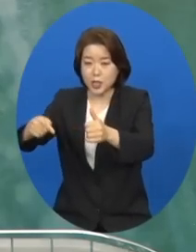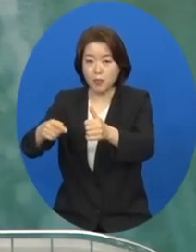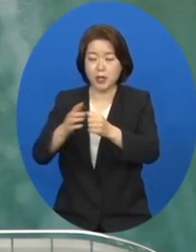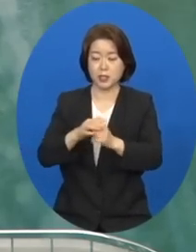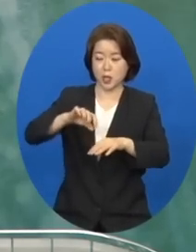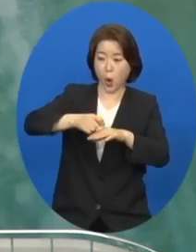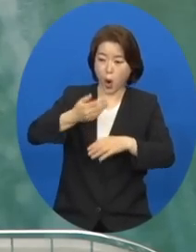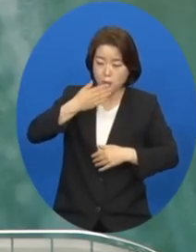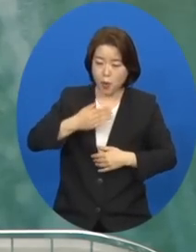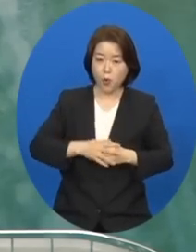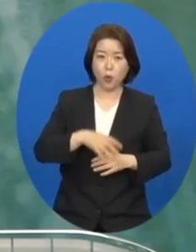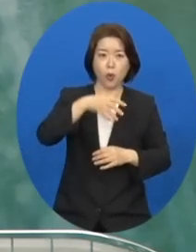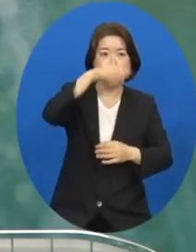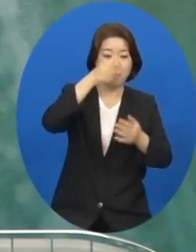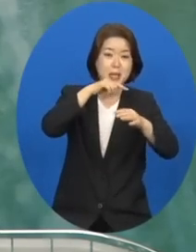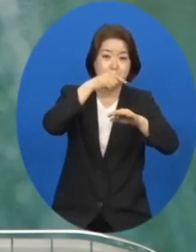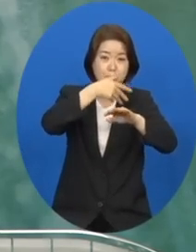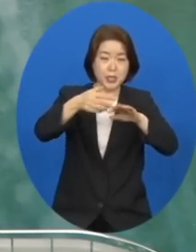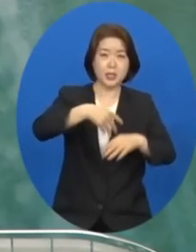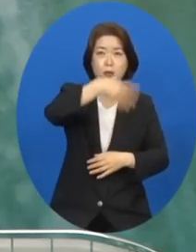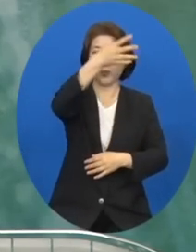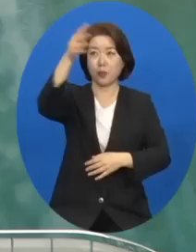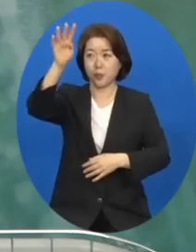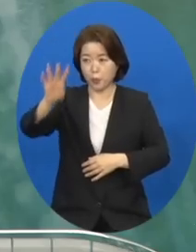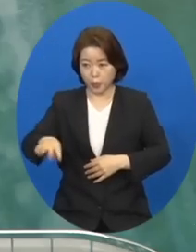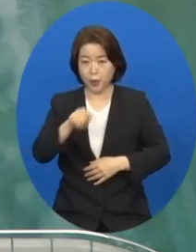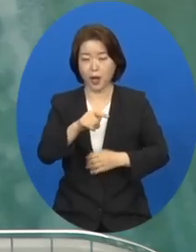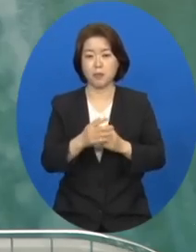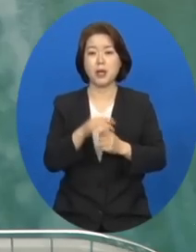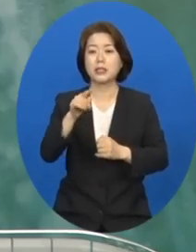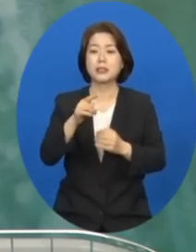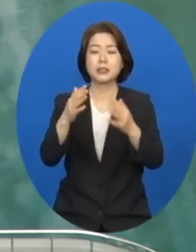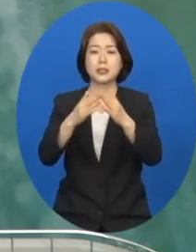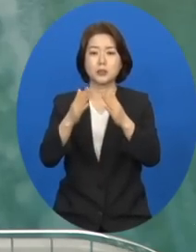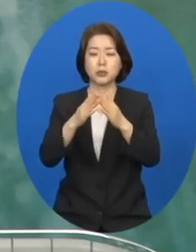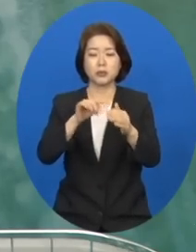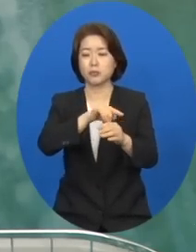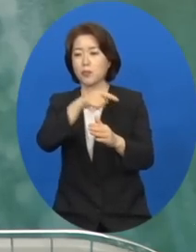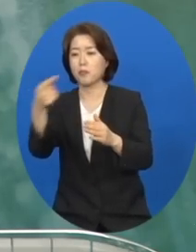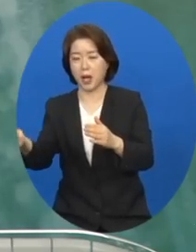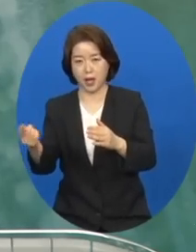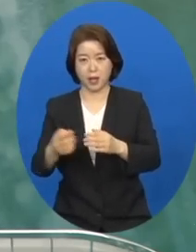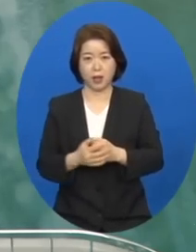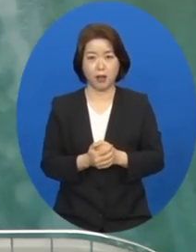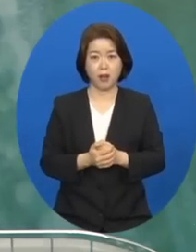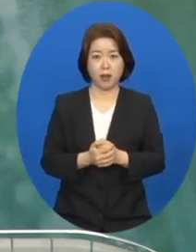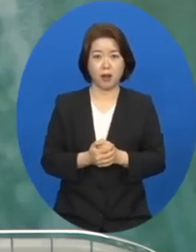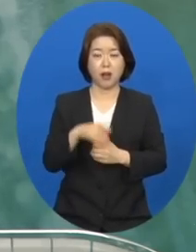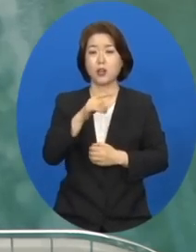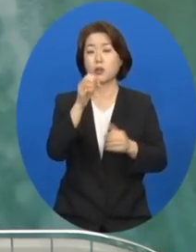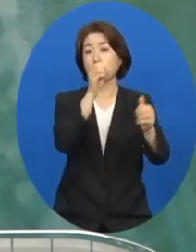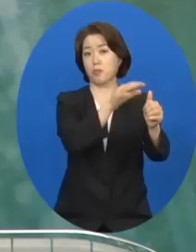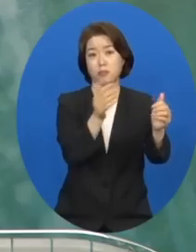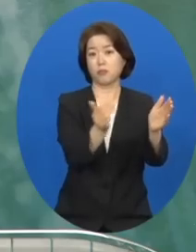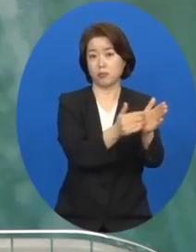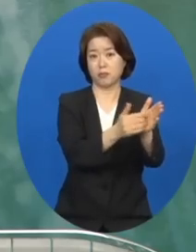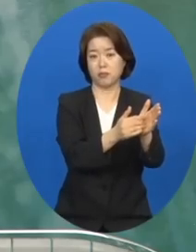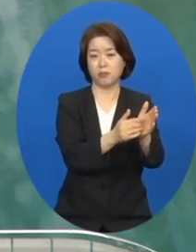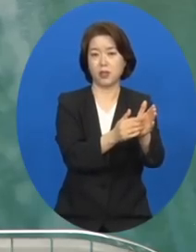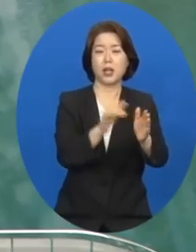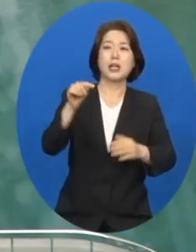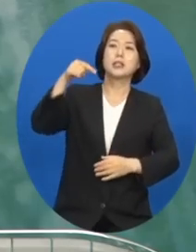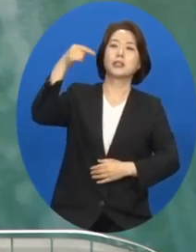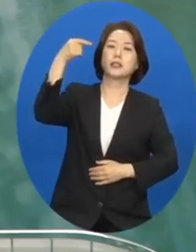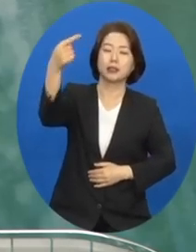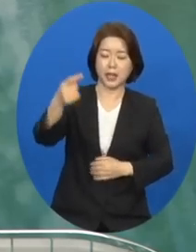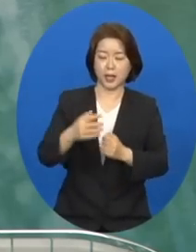먹고 문설주에 피를 바르면 그가 저는 그냥 지나갈 거야 6월 쳐 재정을 말씀하셨어요 그 다음에